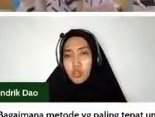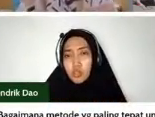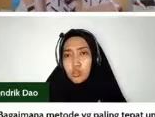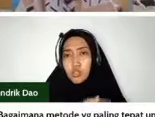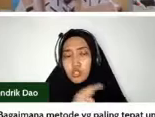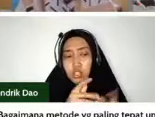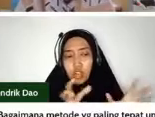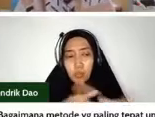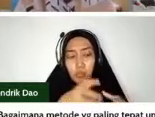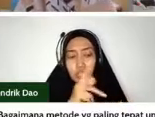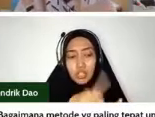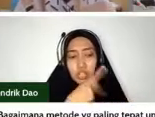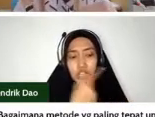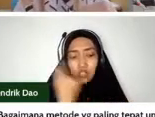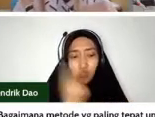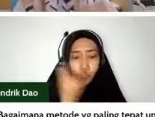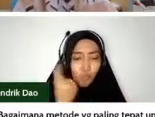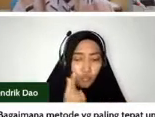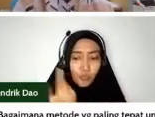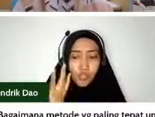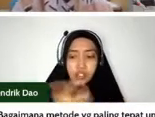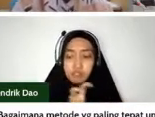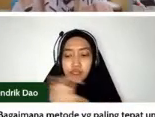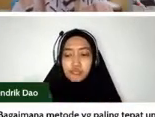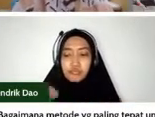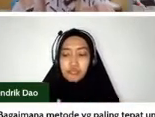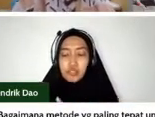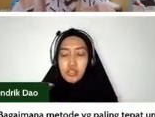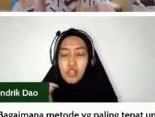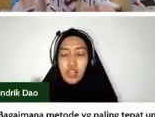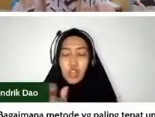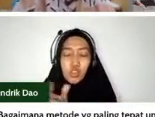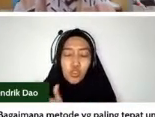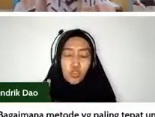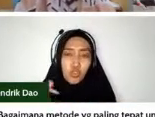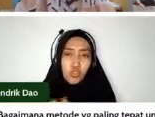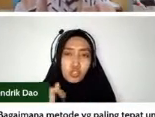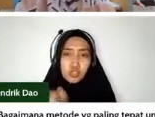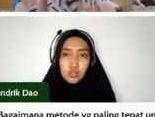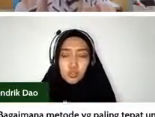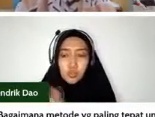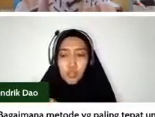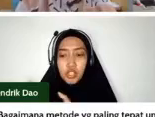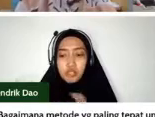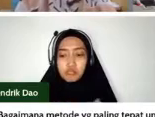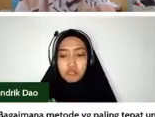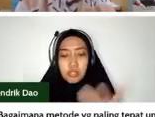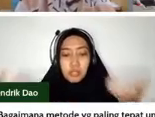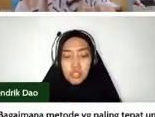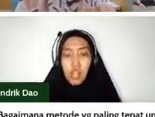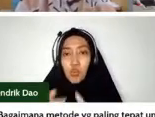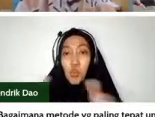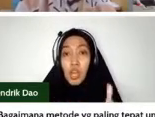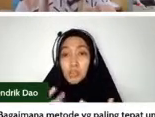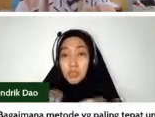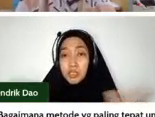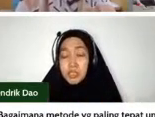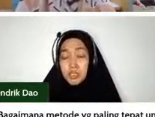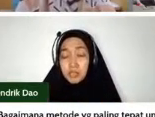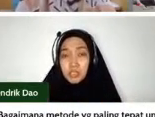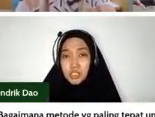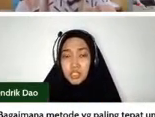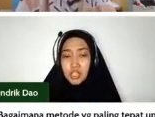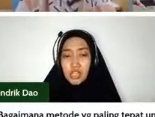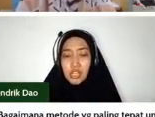di kelas reguler, kita bisa atur di waktunya dia. Mungkin ruangannya bisa kita sendirikan dulu dan kita gabungkan